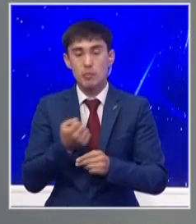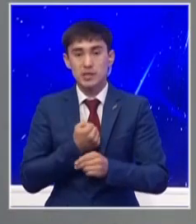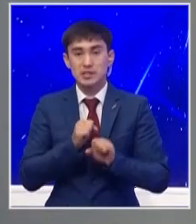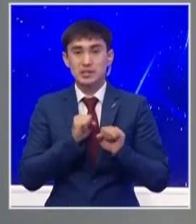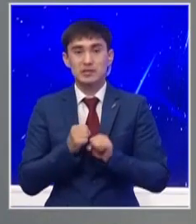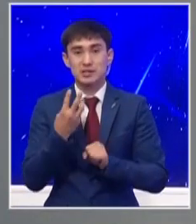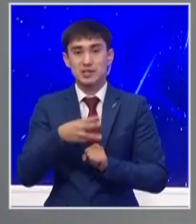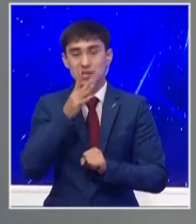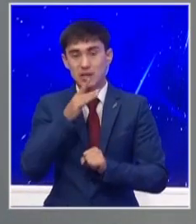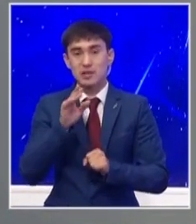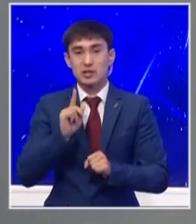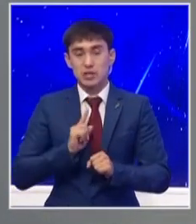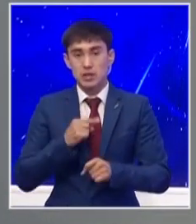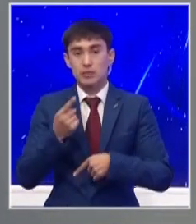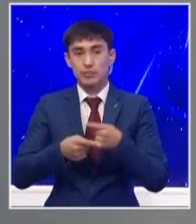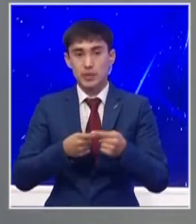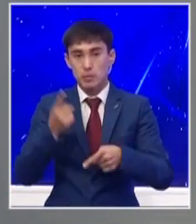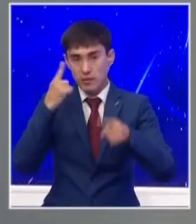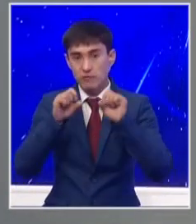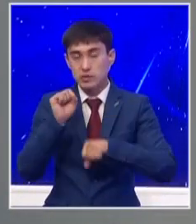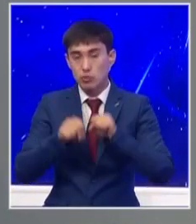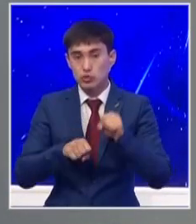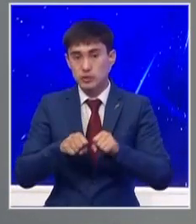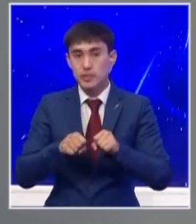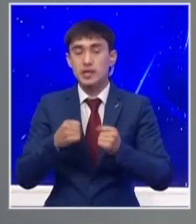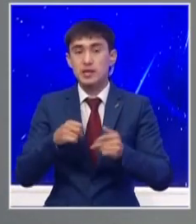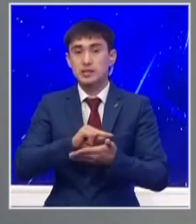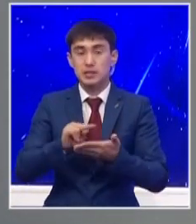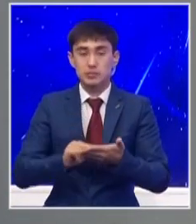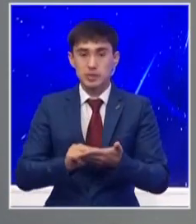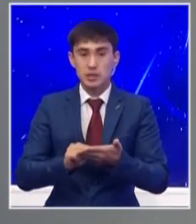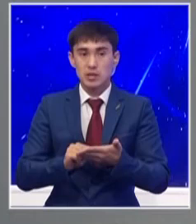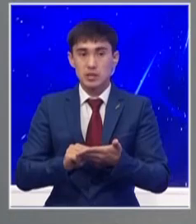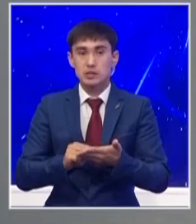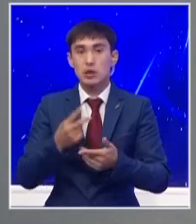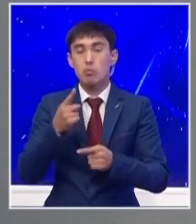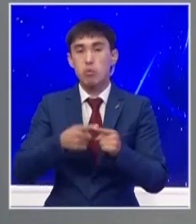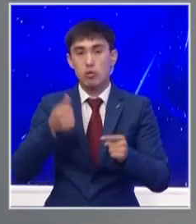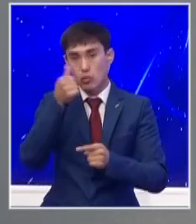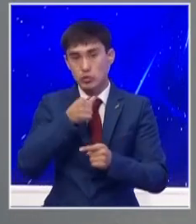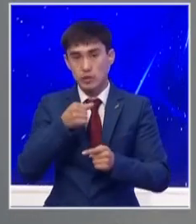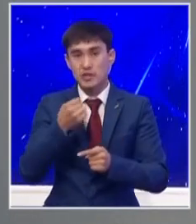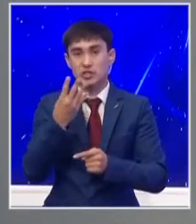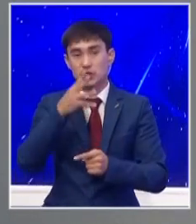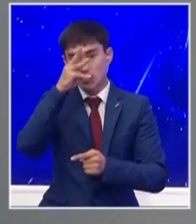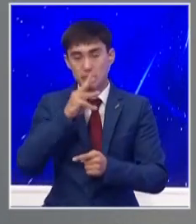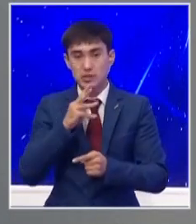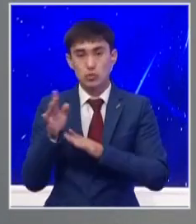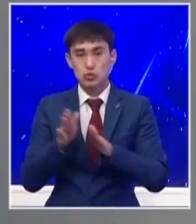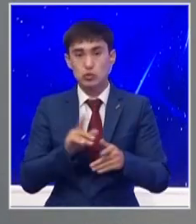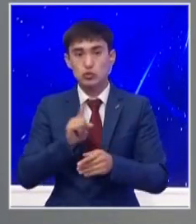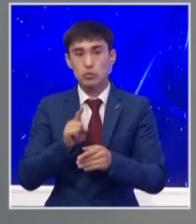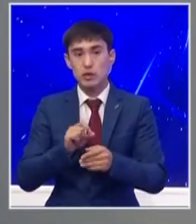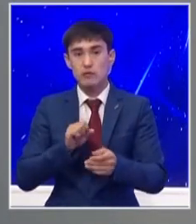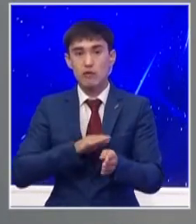меня 30 лет. Во время пандемии появилась возможность. Я сел за роман, написал его за 1,5 года, но еще 4 месяца ушло на то,